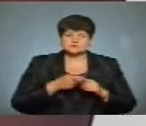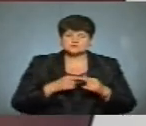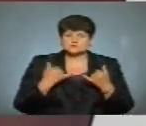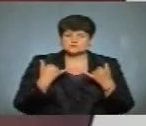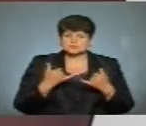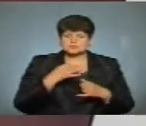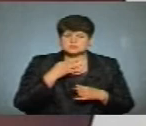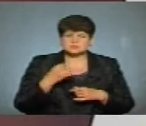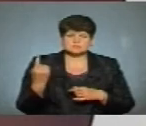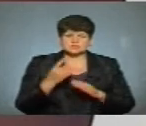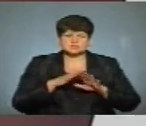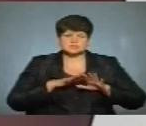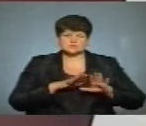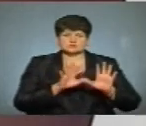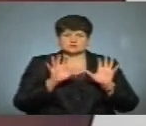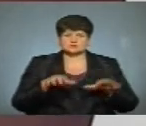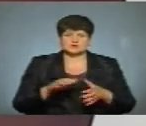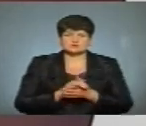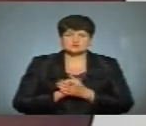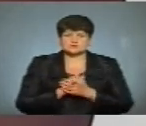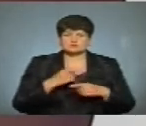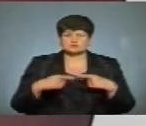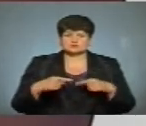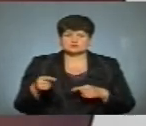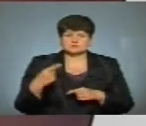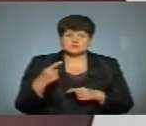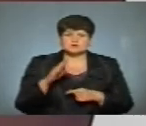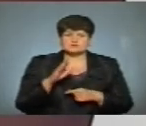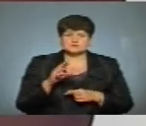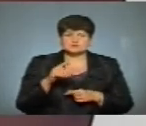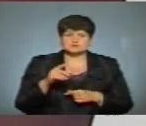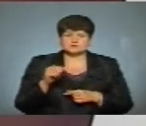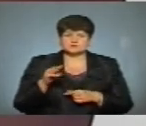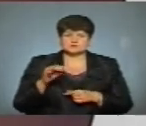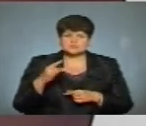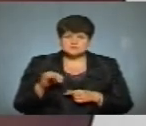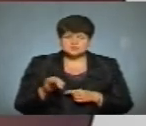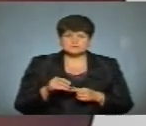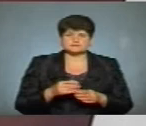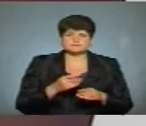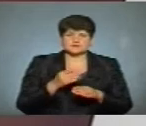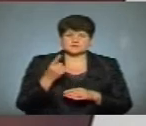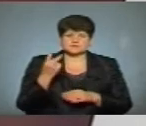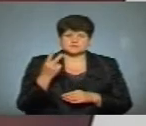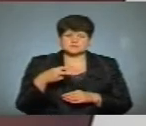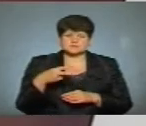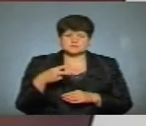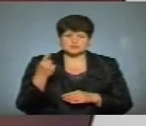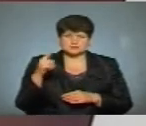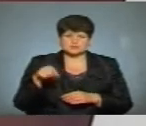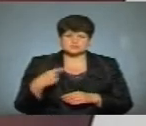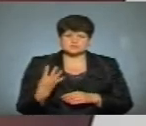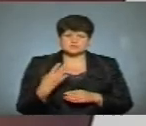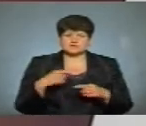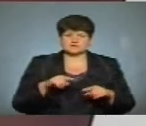сьогодні повідомив перший заступник голови Асоціації футболу Тернопільщини Василь Заторський. За його словами, чвертьфінали відбудуться з 8 по 15